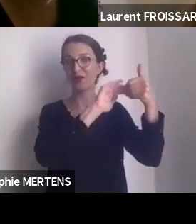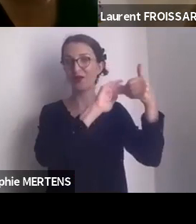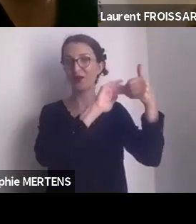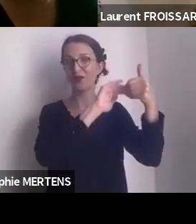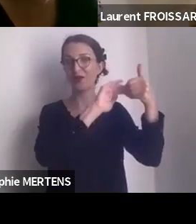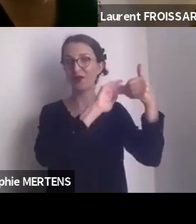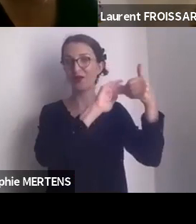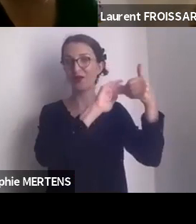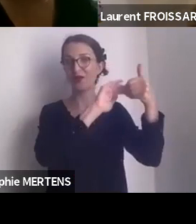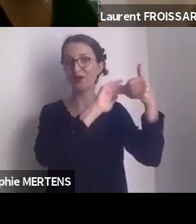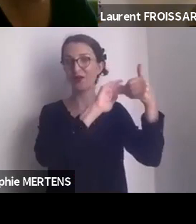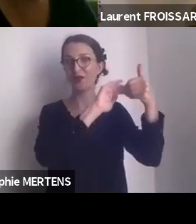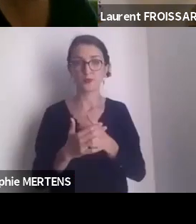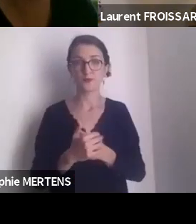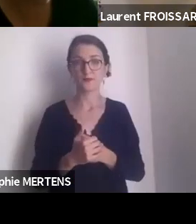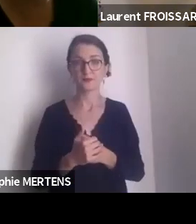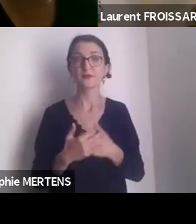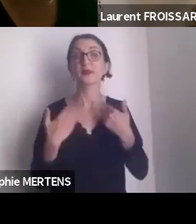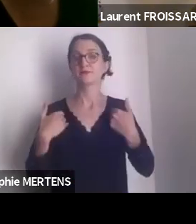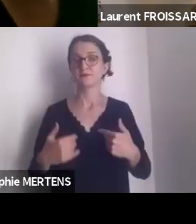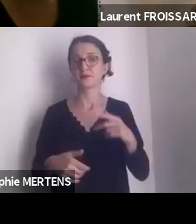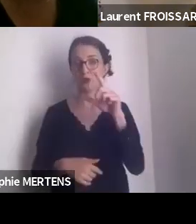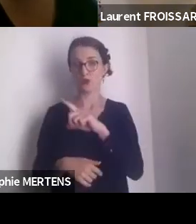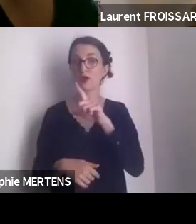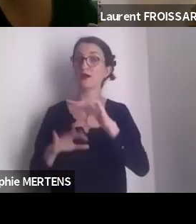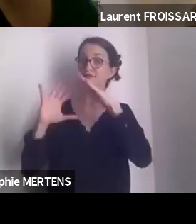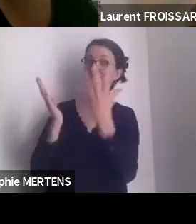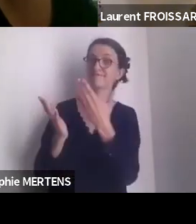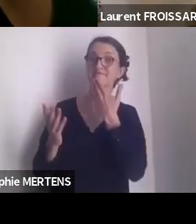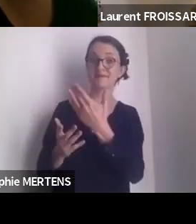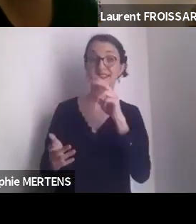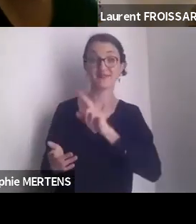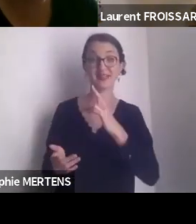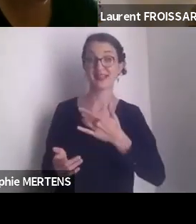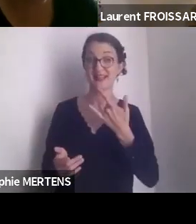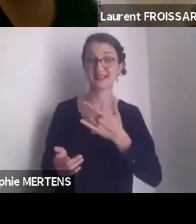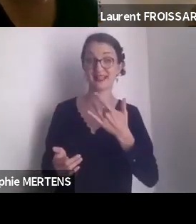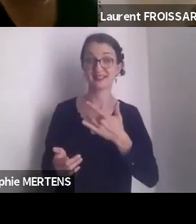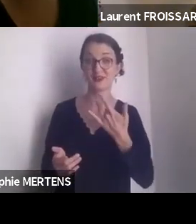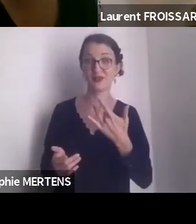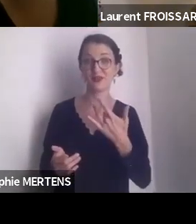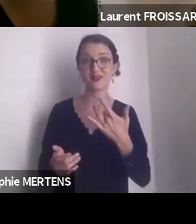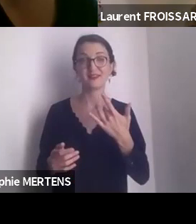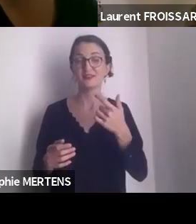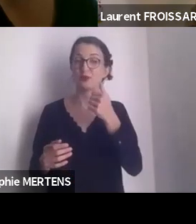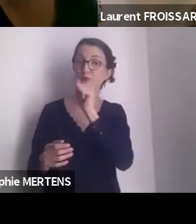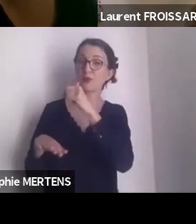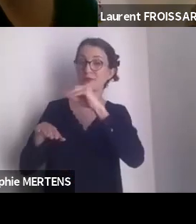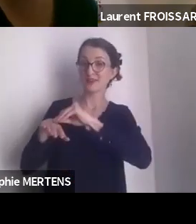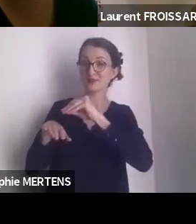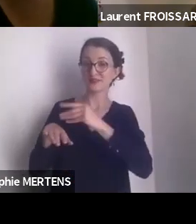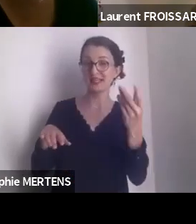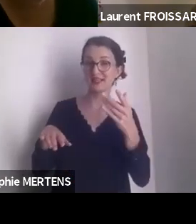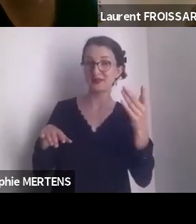intéressant. Le premier conseil que tu donnes, c'est vraiment sur la posture, en fait, d'entrepreneur, de croire en soi, d'être convaincu